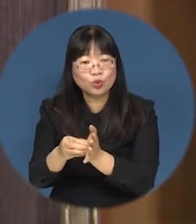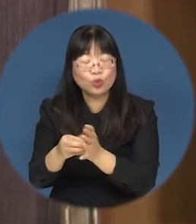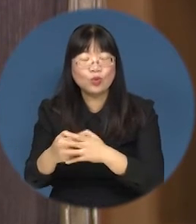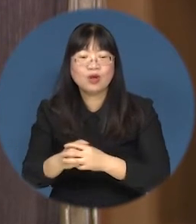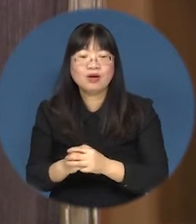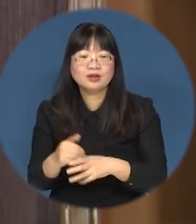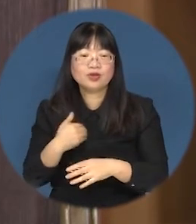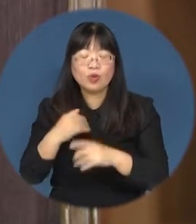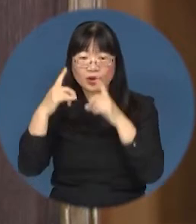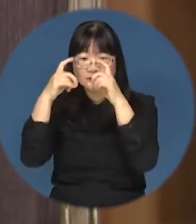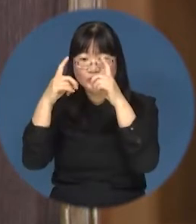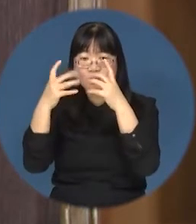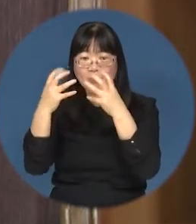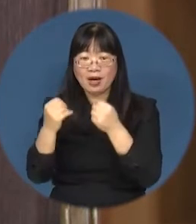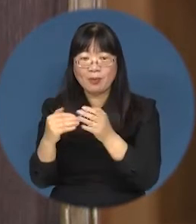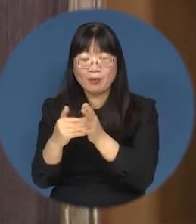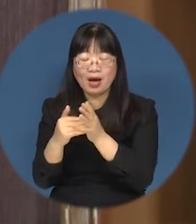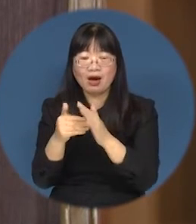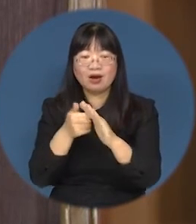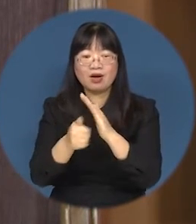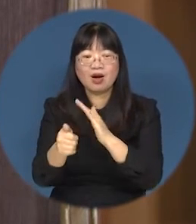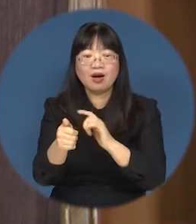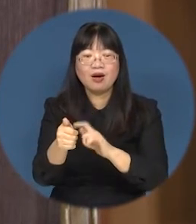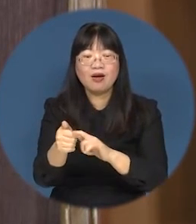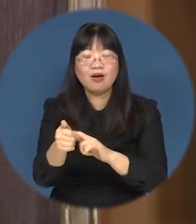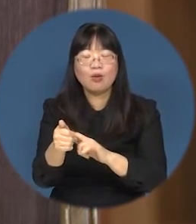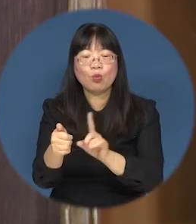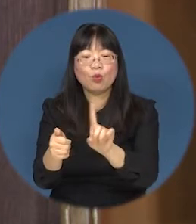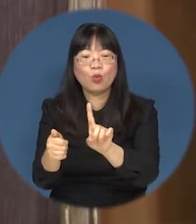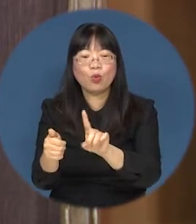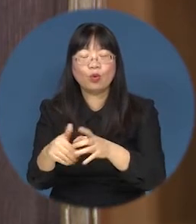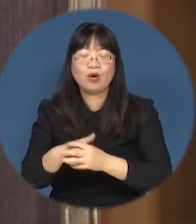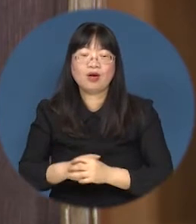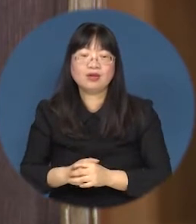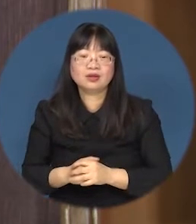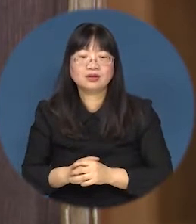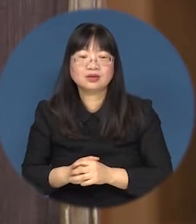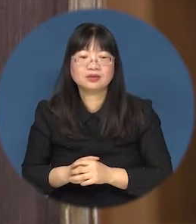정도가 저희가 사진을 많이 찍는데. 그리고 대표적인 그 중에 종이겠죠. 대표적인 게 이제,